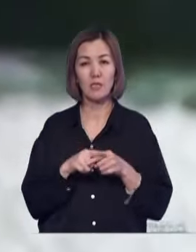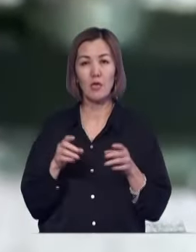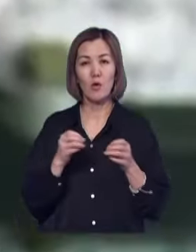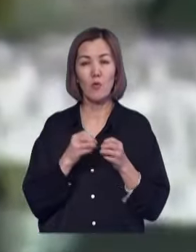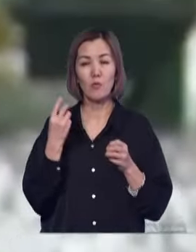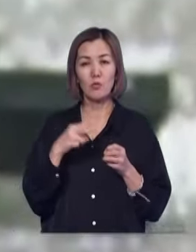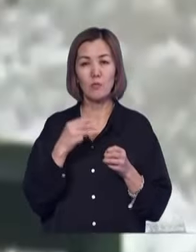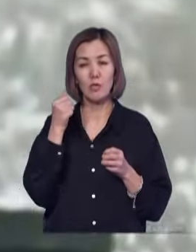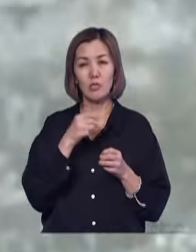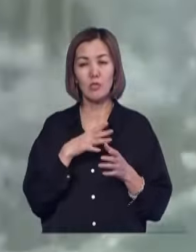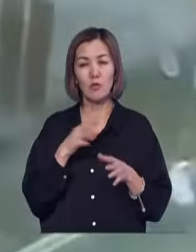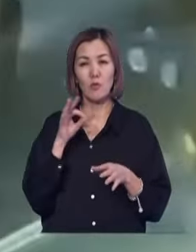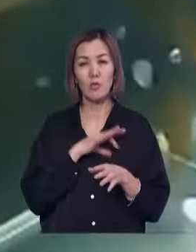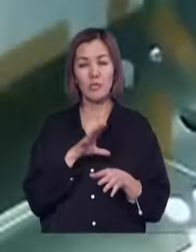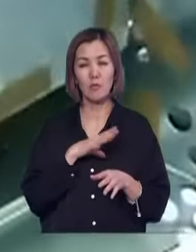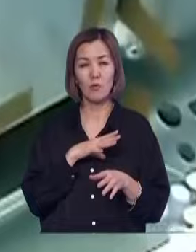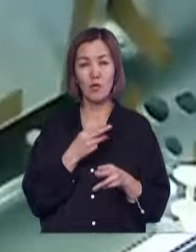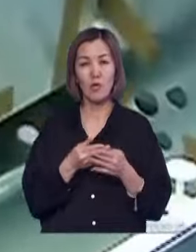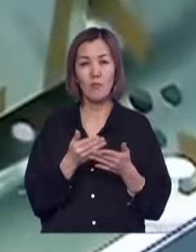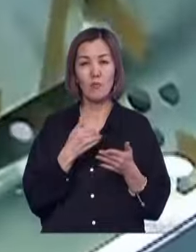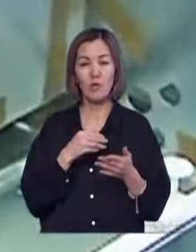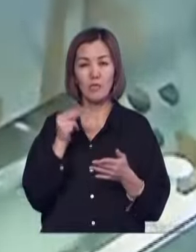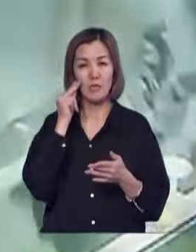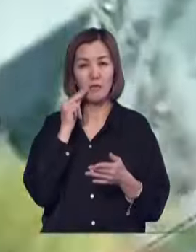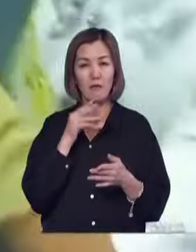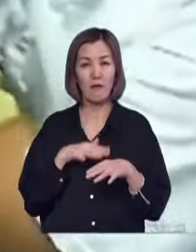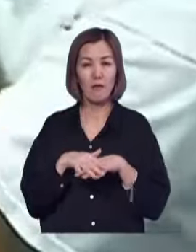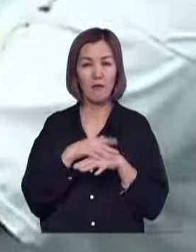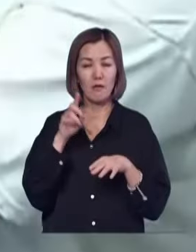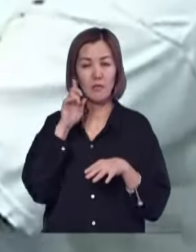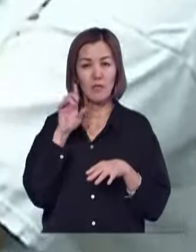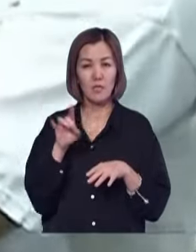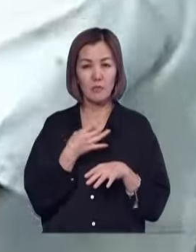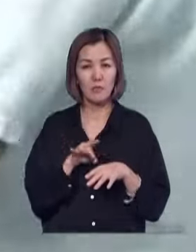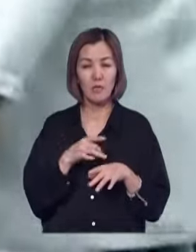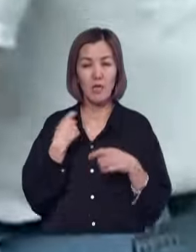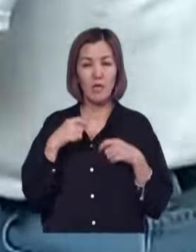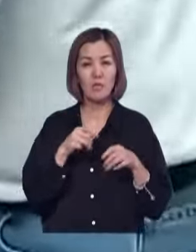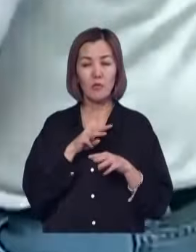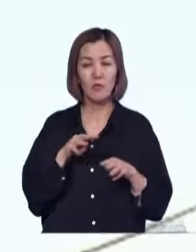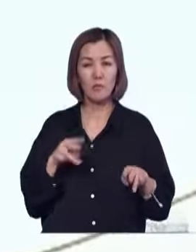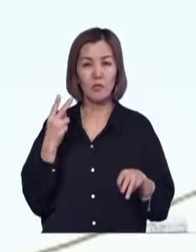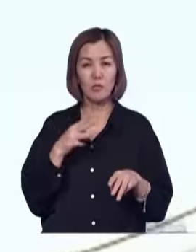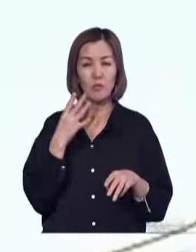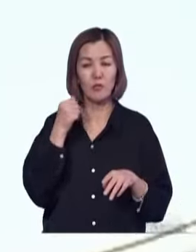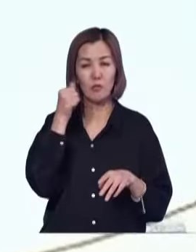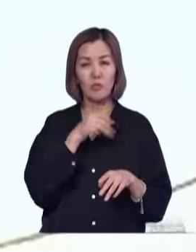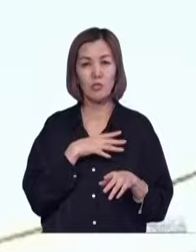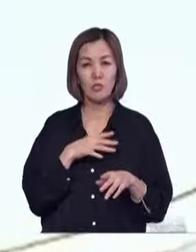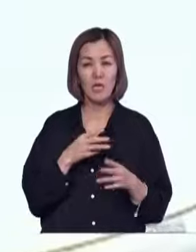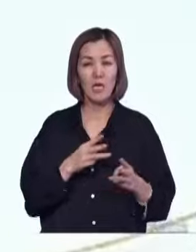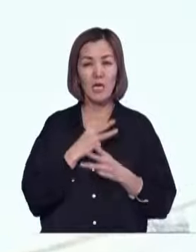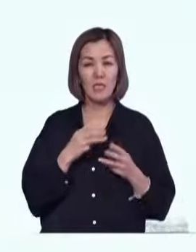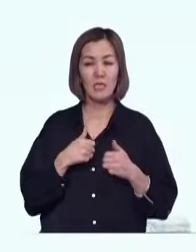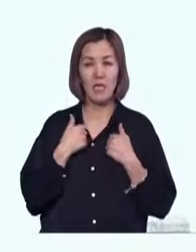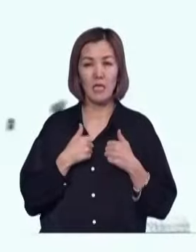10-20 жылдан астам қолданыста болған. Бұған дейін Қытай Халық Республикасының сауда министрлігі 2024 жылы тұтынуды ынталандыру